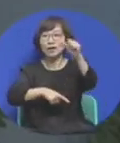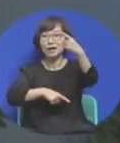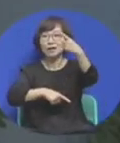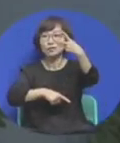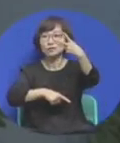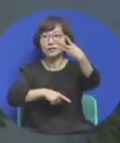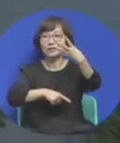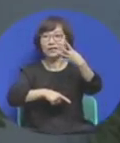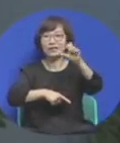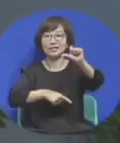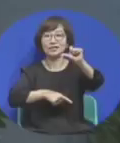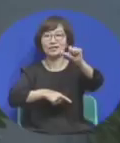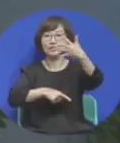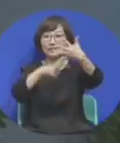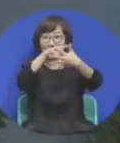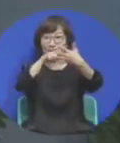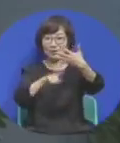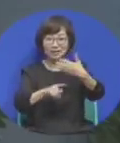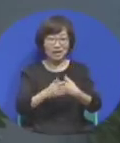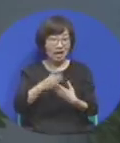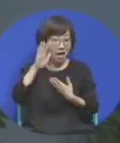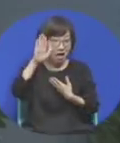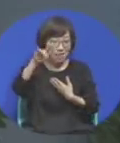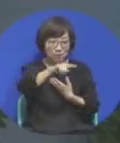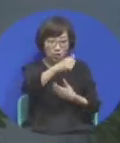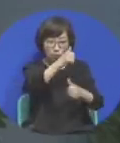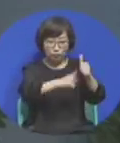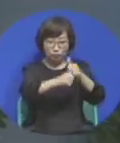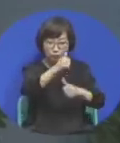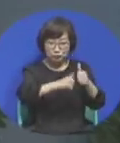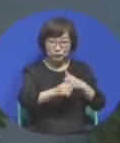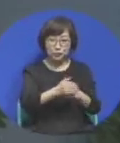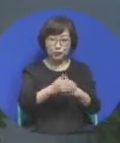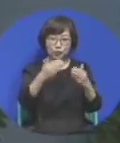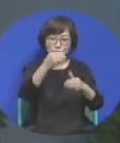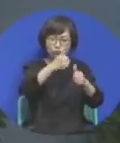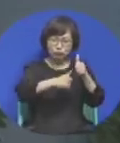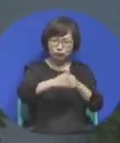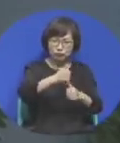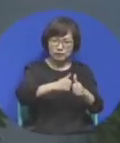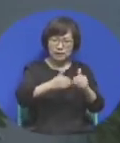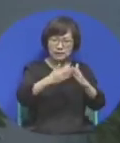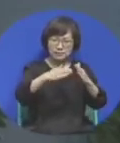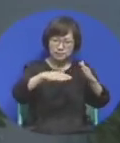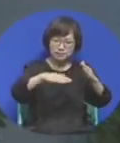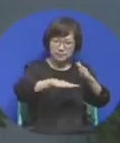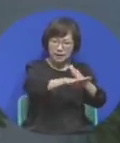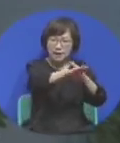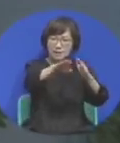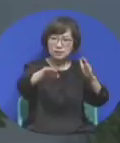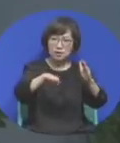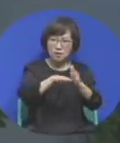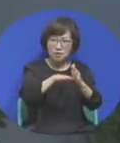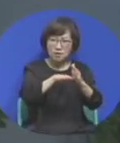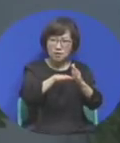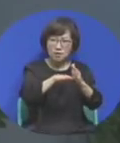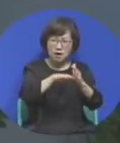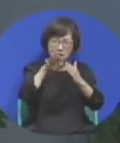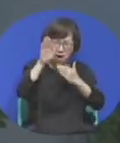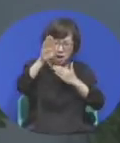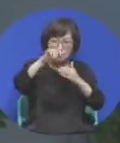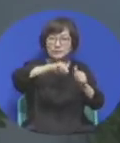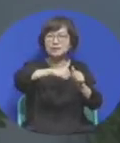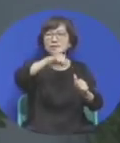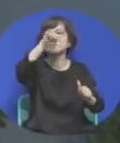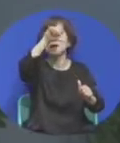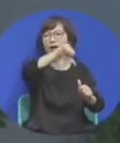앞으로 너와 네 후손, 네 후대, 가정, 주위에 재앙이 임할 것이니까 이 땅을 떠나라.